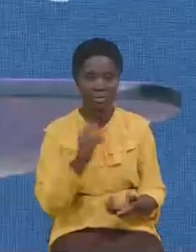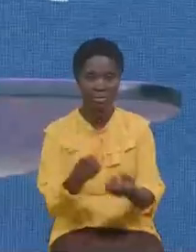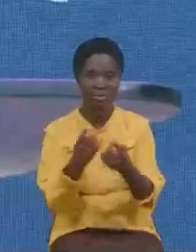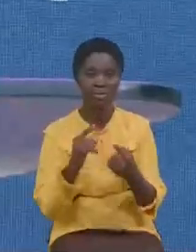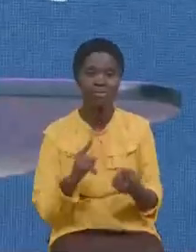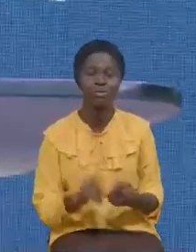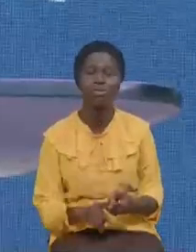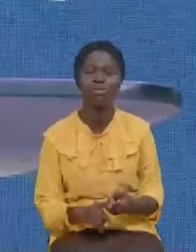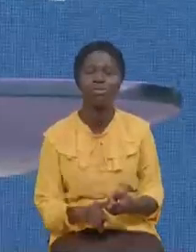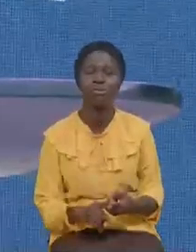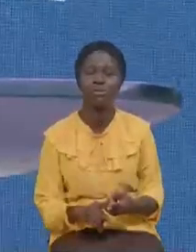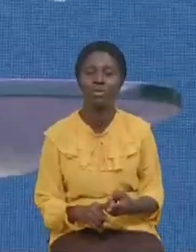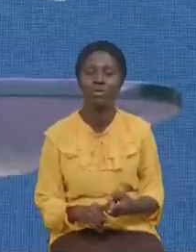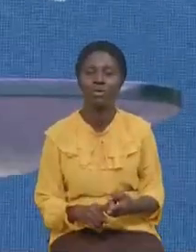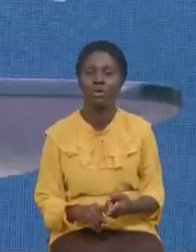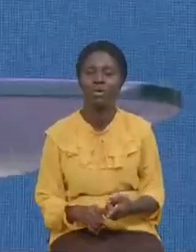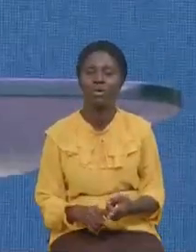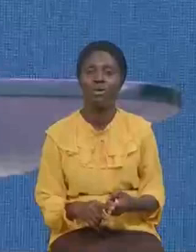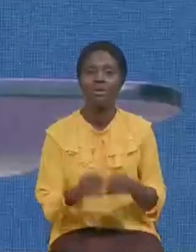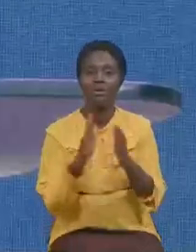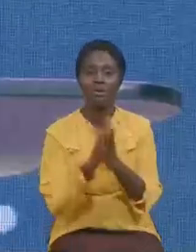Et le Seigneur a fait de grandes choses ces